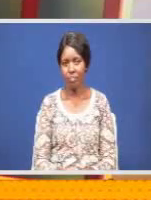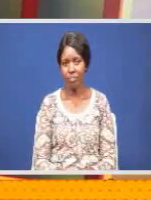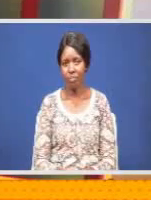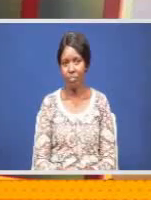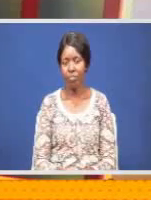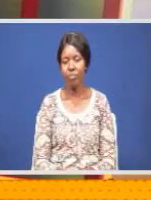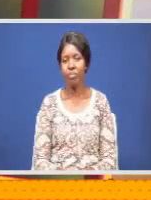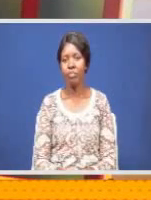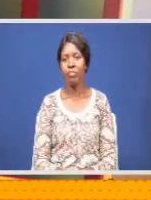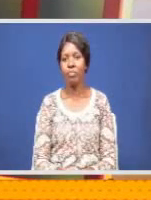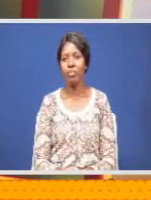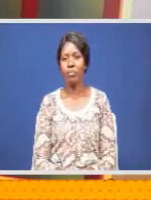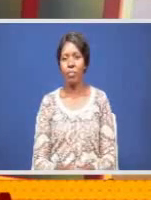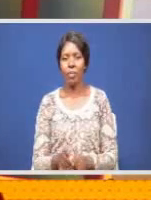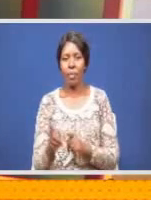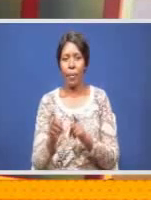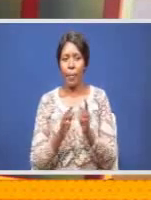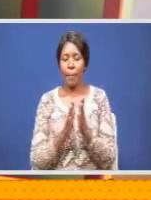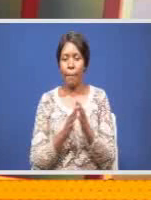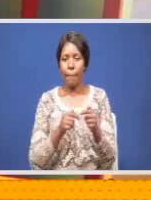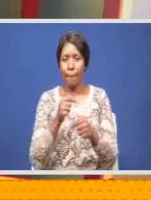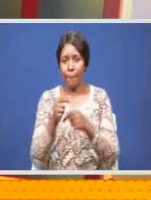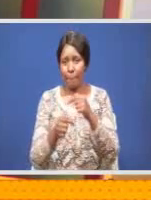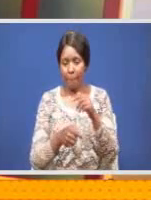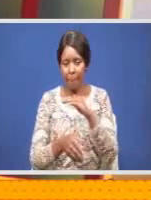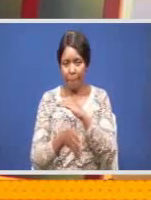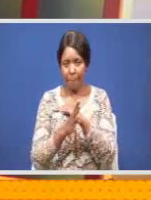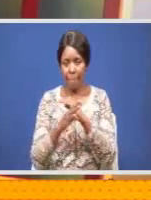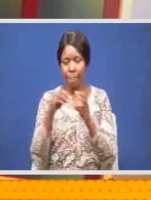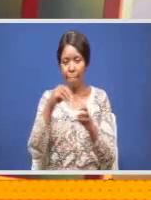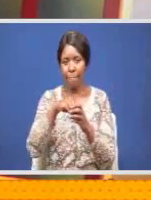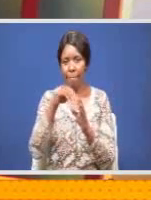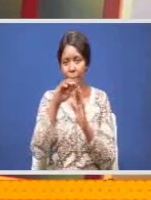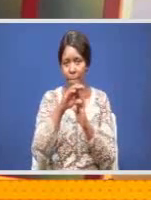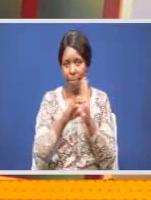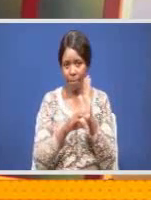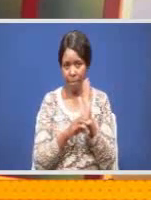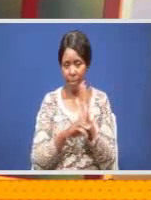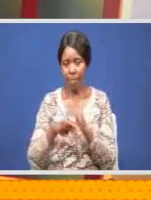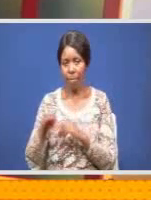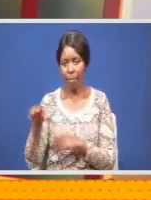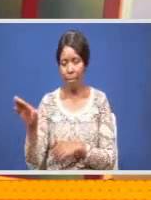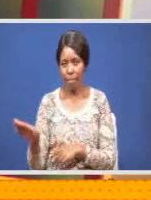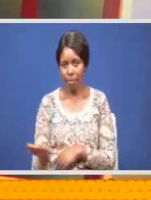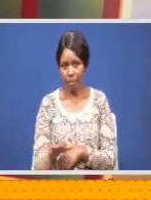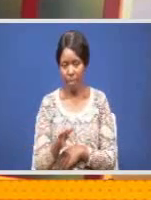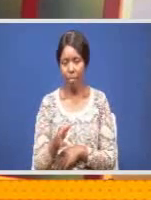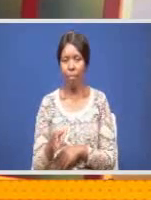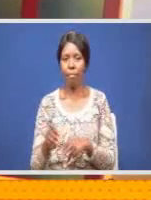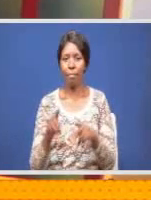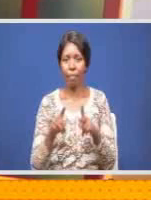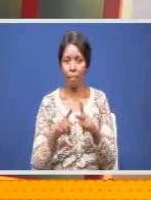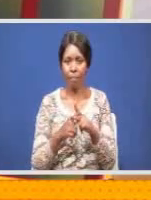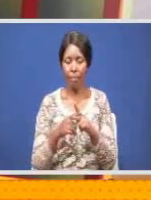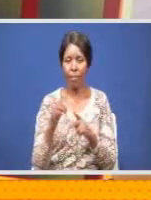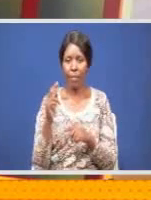Ruendoro kuingata gavana kumetine rurekiri katiba na rane ndi mbunge ya kaunti ya Meru yoneka neitocho kira musibiyo kuinga gavana etine rayele